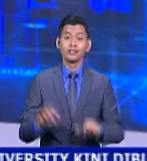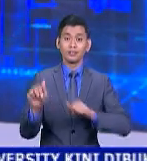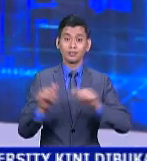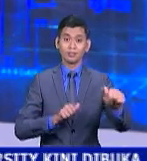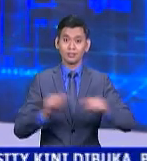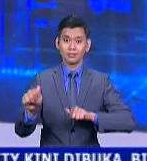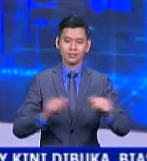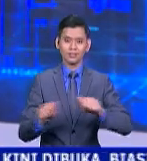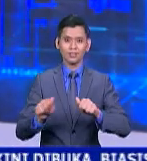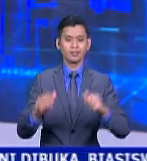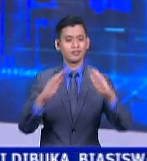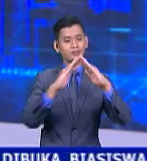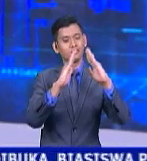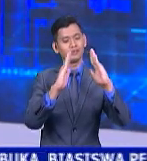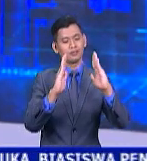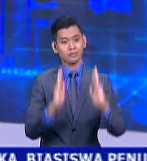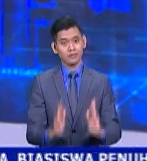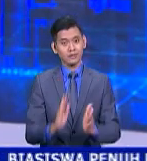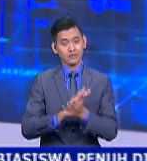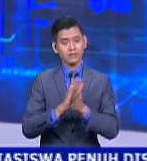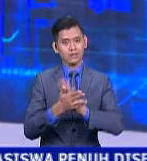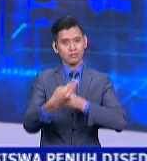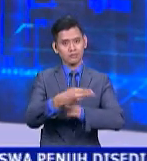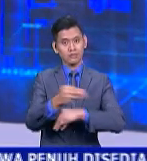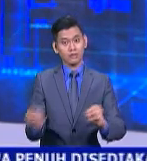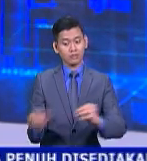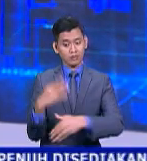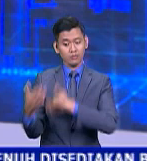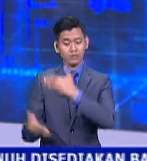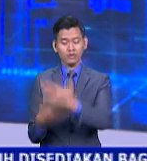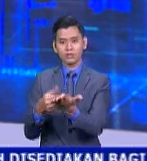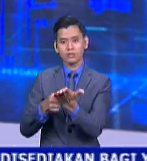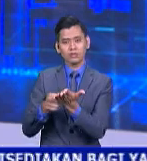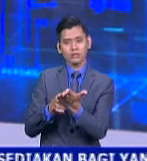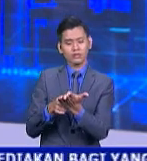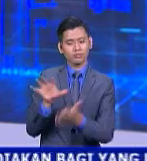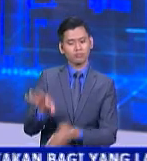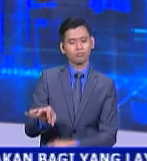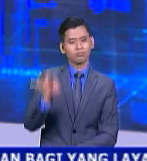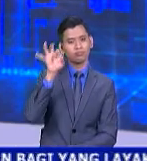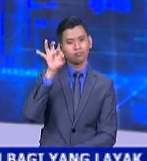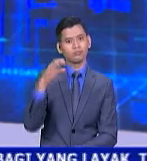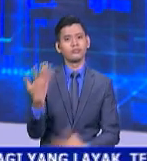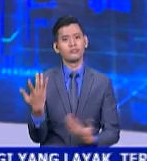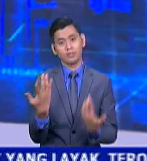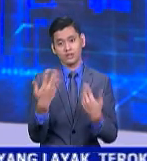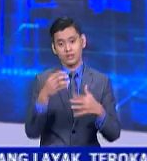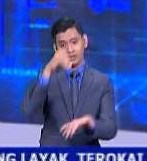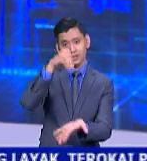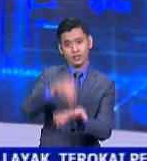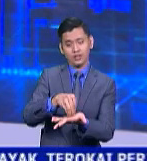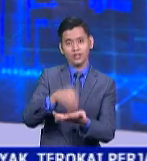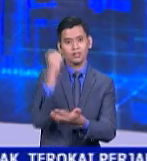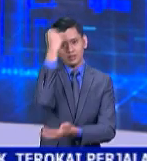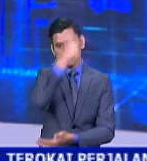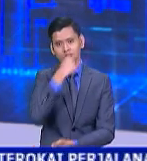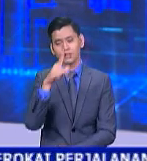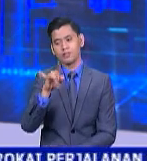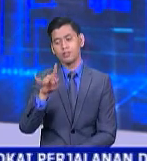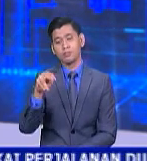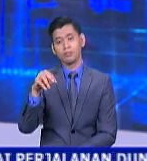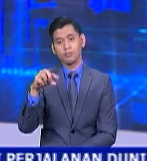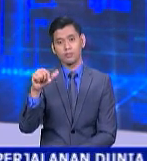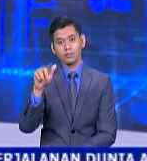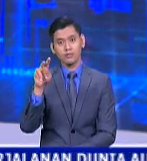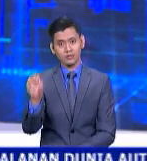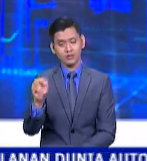Aktiviti sebuah unit kediaman yang dijadikan makmal memproses dadah terbongkar dalam serbuan di Seri Kembangan, Selangor. Turut dirampas